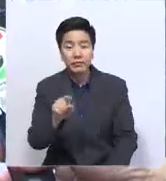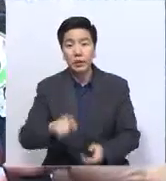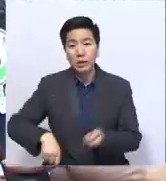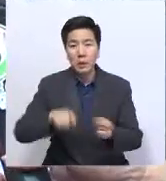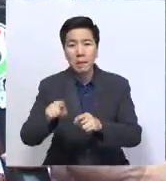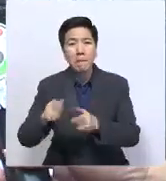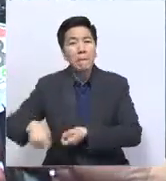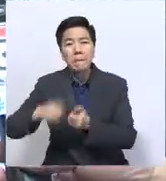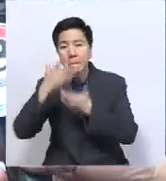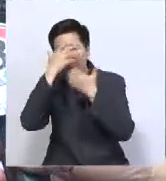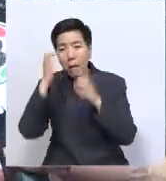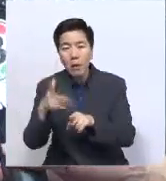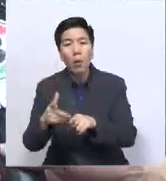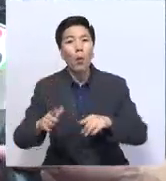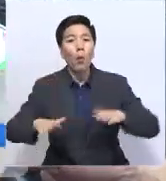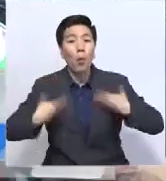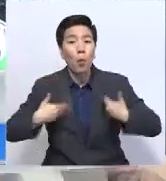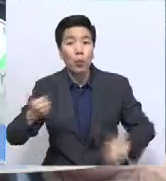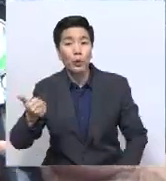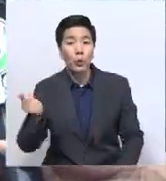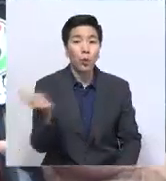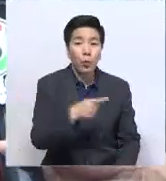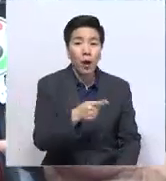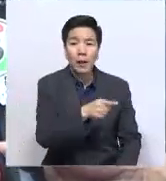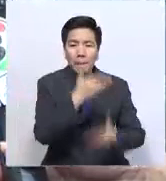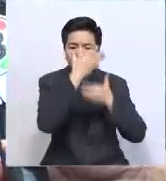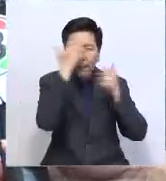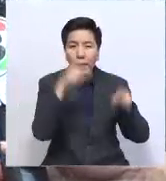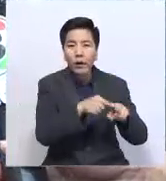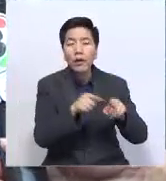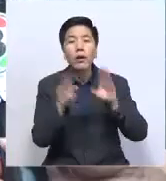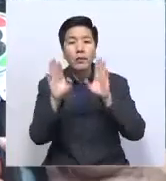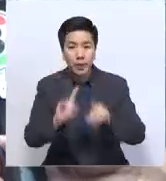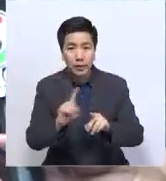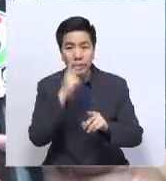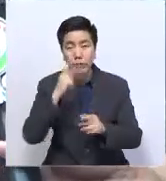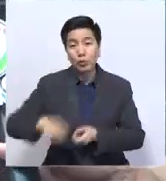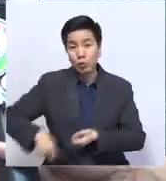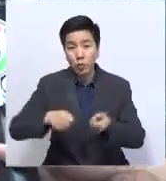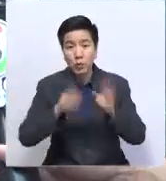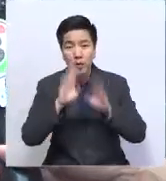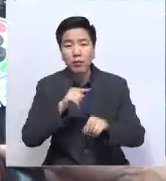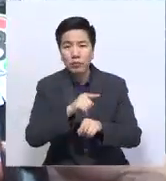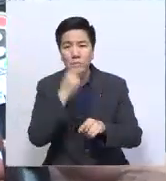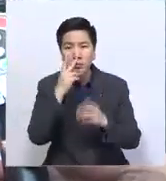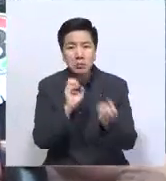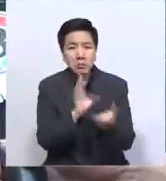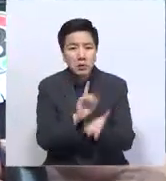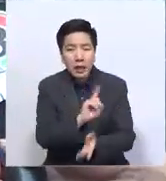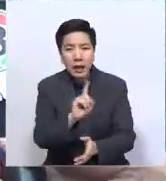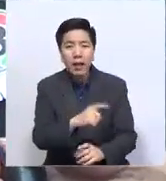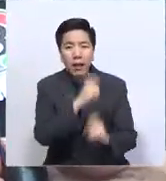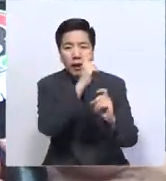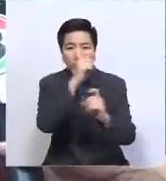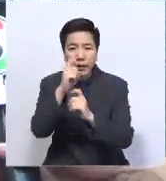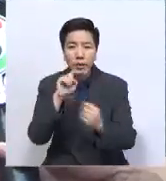บไม่เมาเนี่ยมันสนุกหรือมันดีกว่าการเล่นสงกรานต์แบบเมายังไงเพราะการที่เราเล่นสงกรานต์แบบเมาเนี่ยมันส่งผลต่อให้เกิดอัน